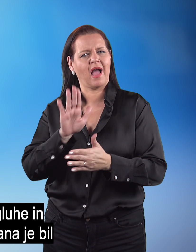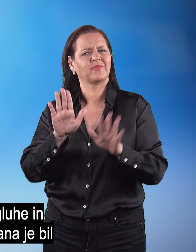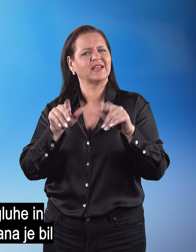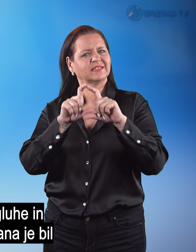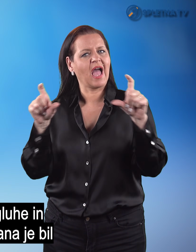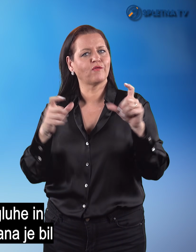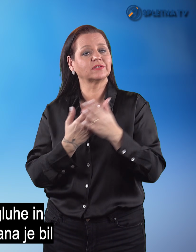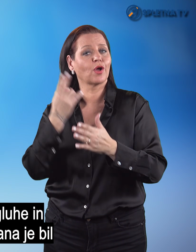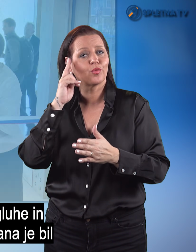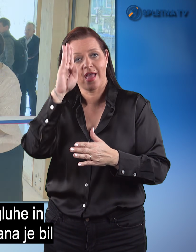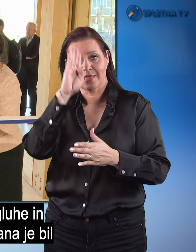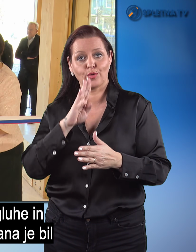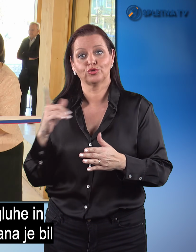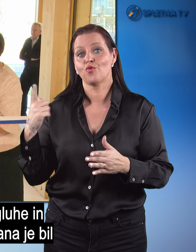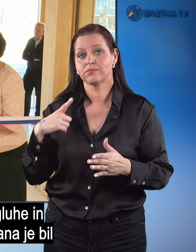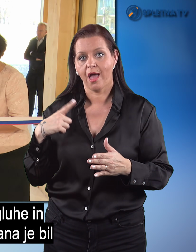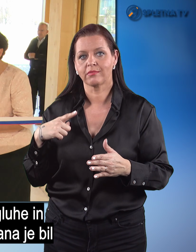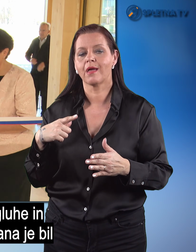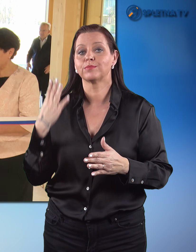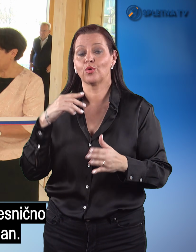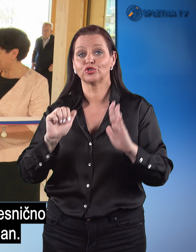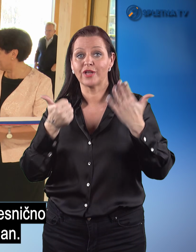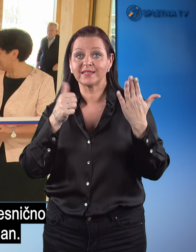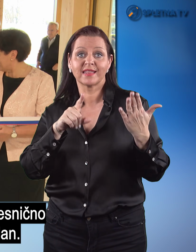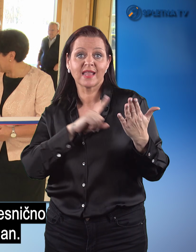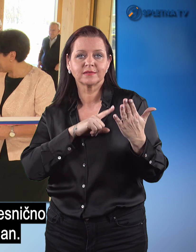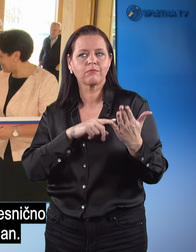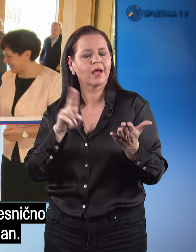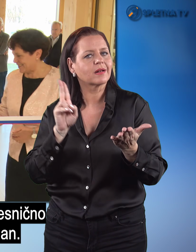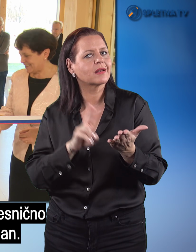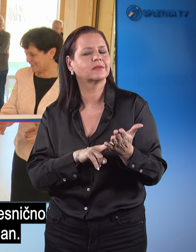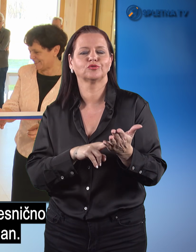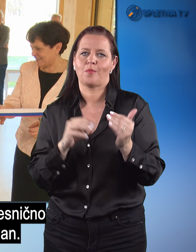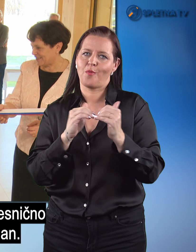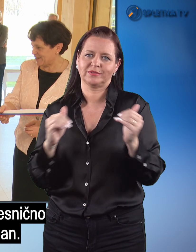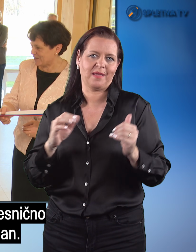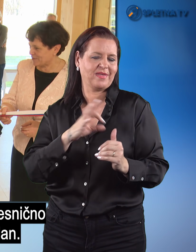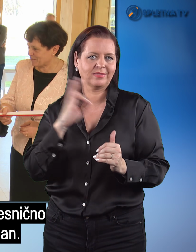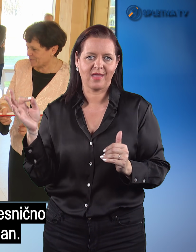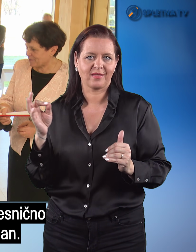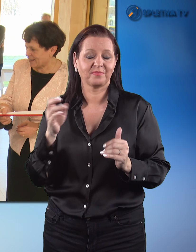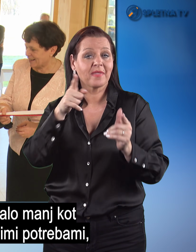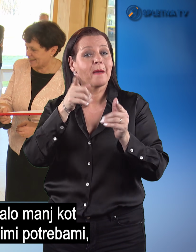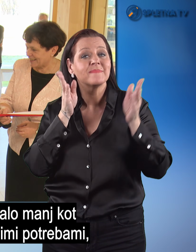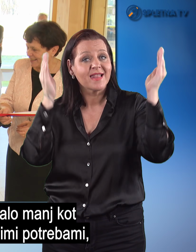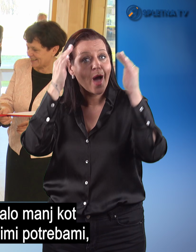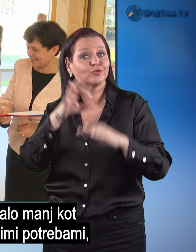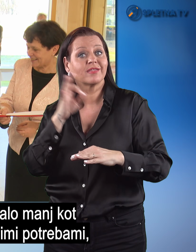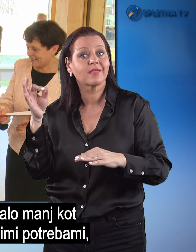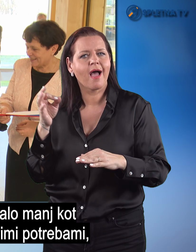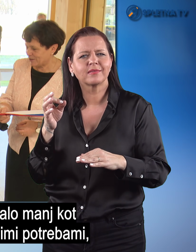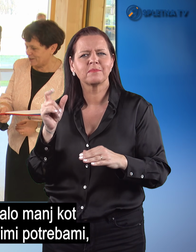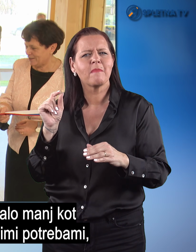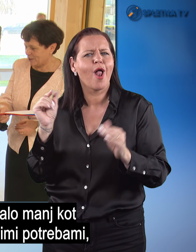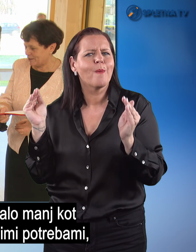Za Zavod za gluhe in naglušne Ljubljana je bil 6. december resnično poseben dan. Miklavžev dan je